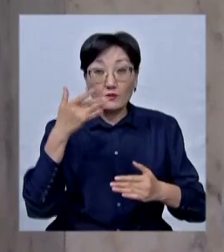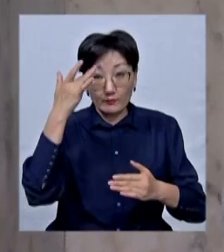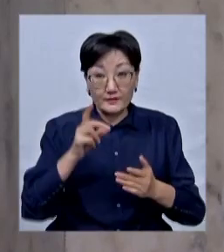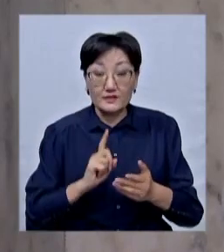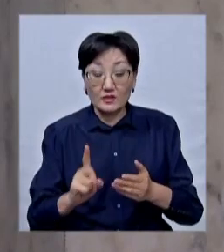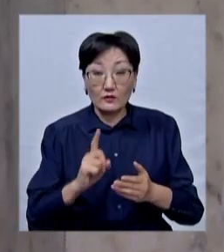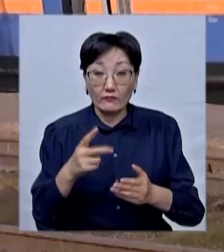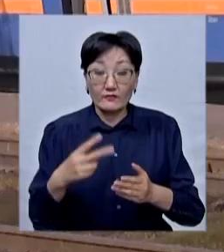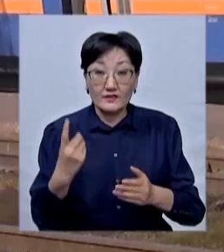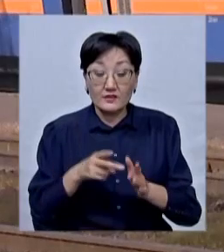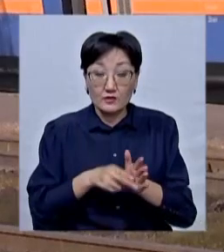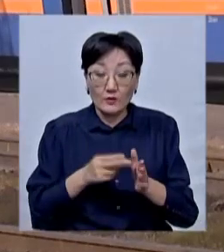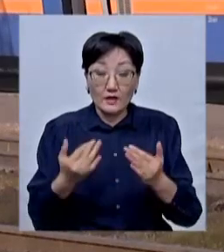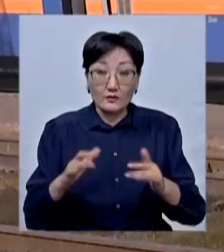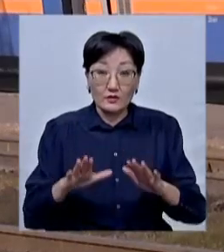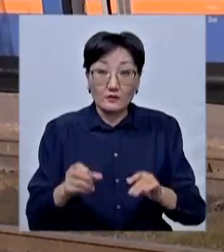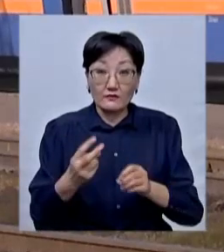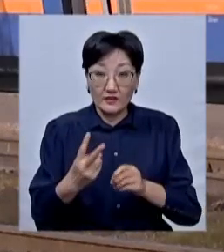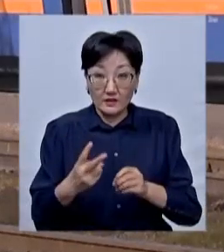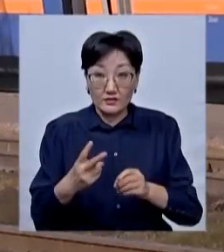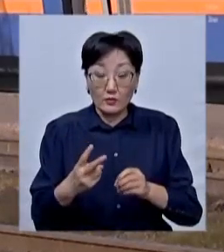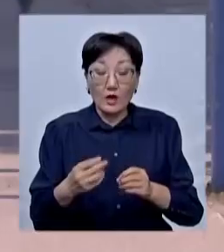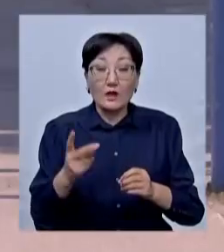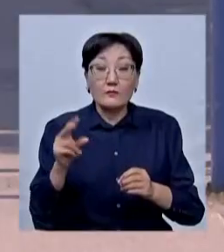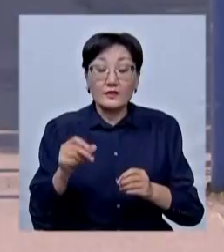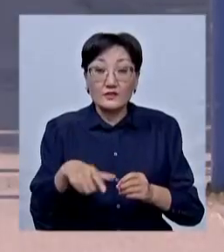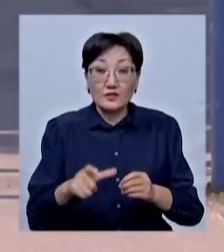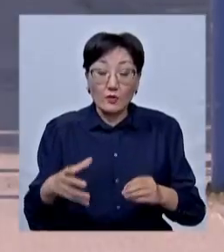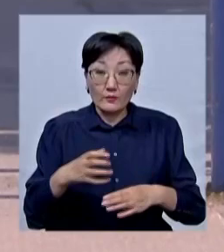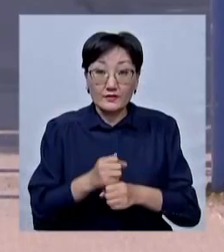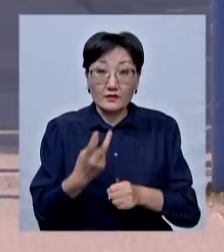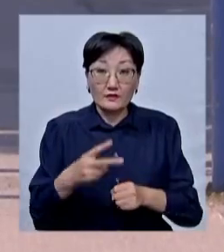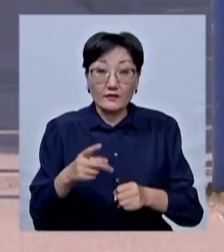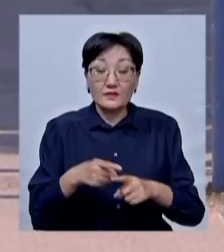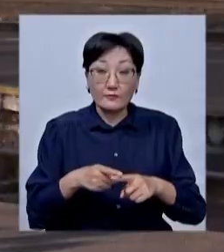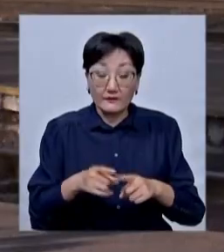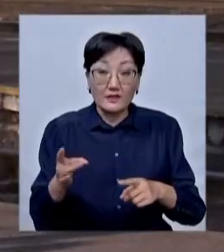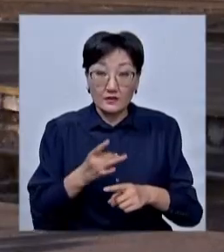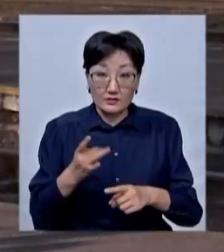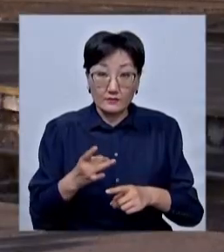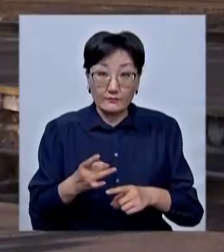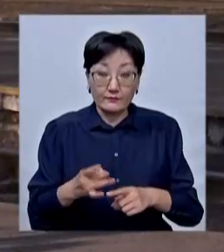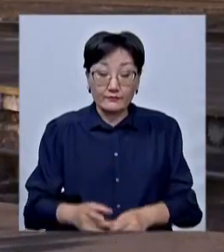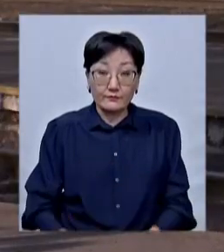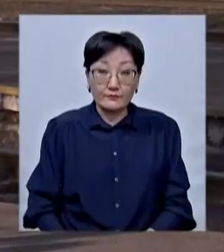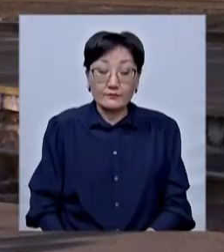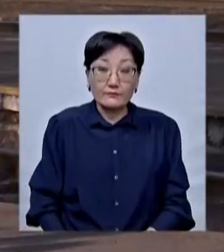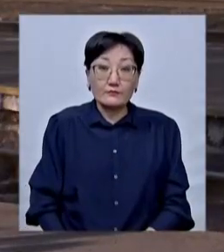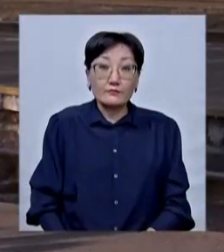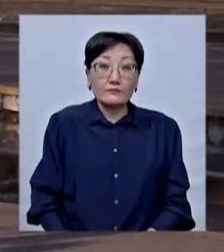курсировал 21 поезд, то сейчас только 12, а количество пассажиров сократилось в 2,5 раза.